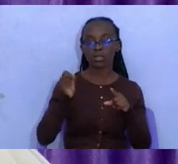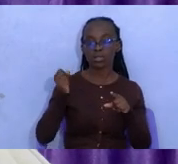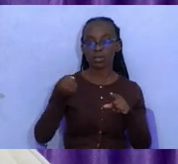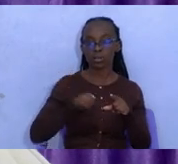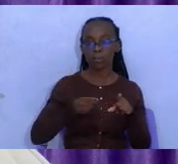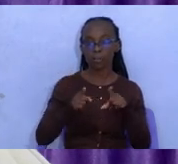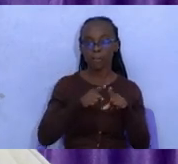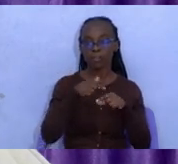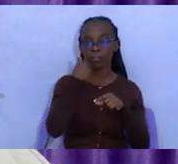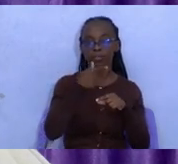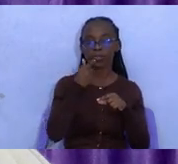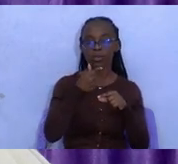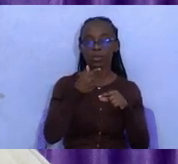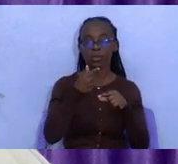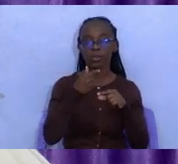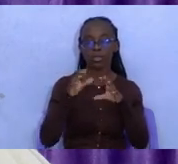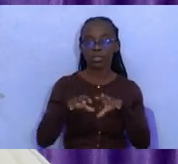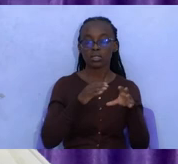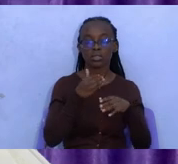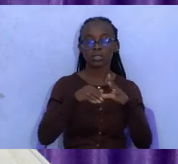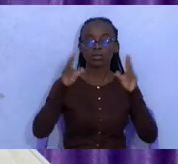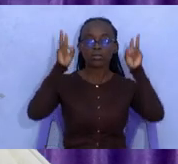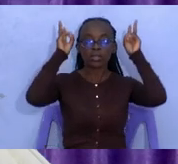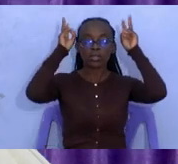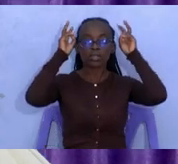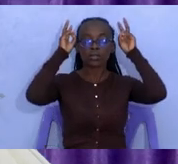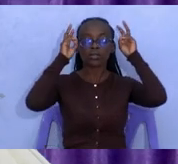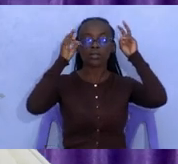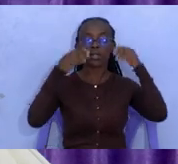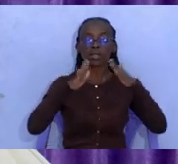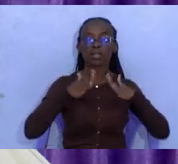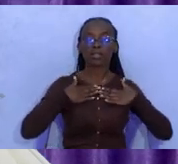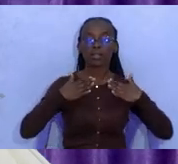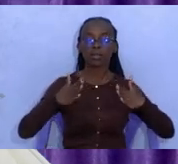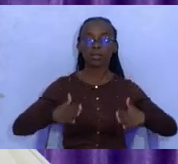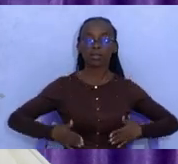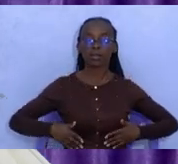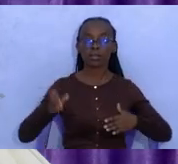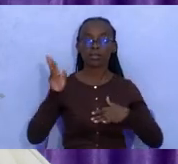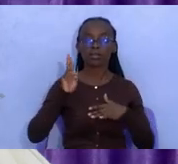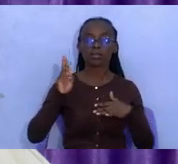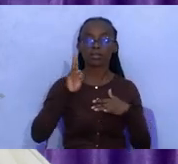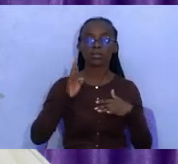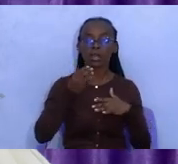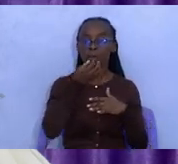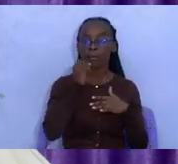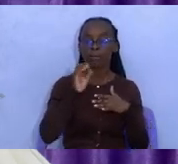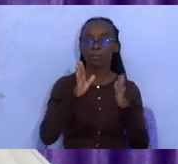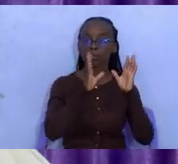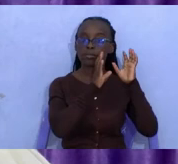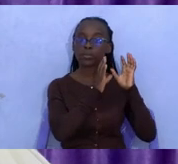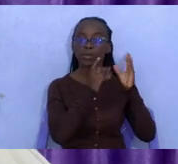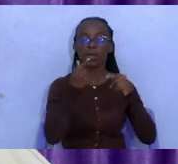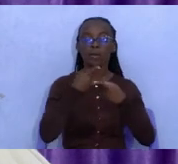za adui. Siku nyingi miili zao zimetumika magari ya kubeba magonjwa, mikosi na laana. Lakini leo hii Bwana